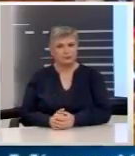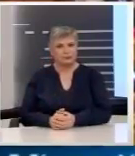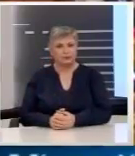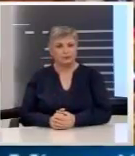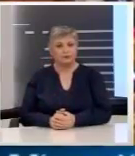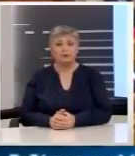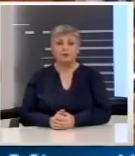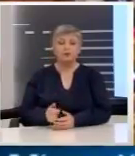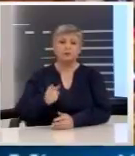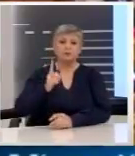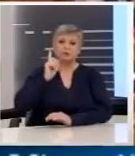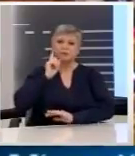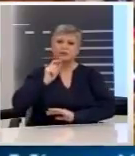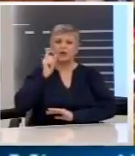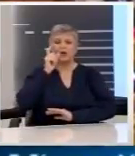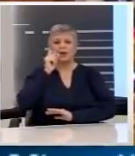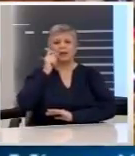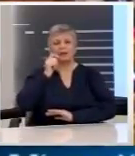Κυρίες και κύριοι βουλευτές,